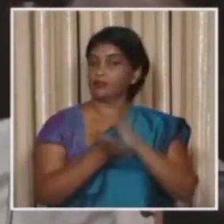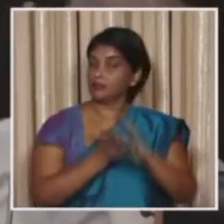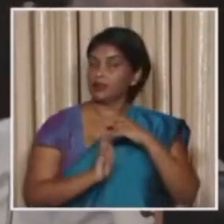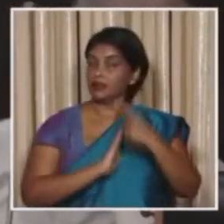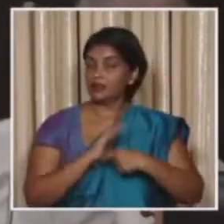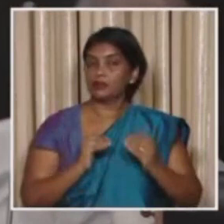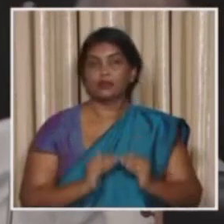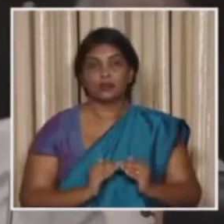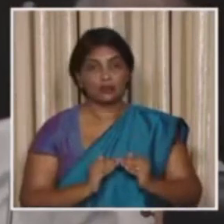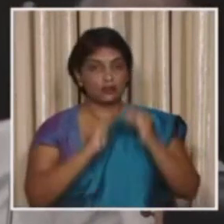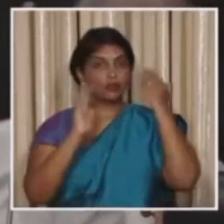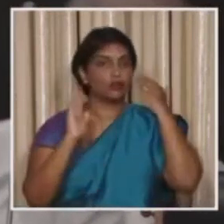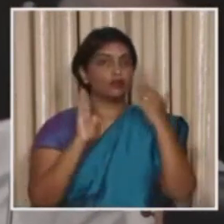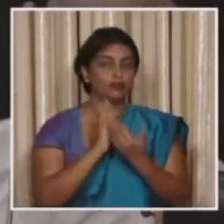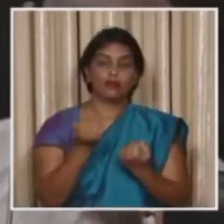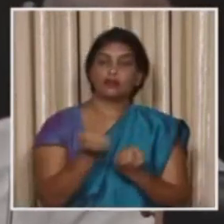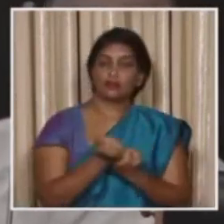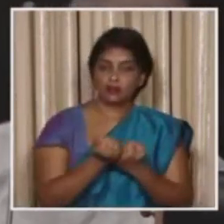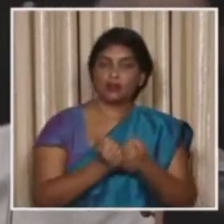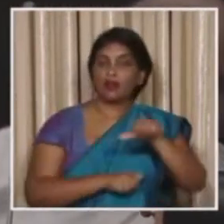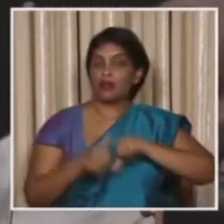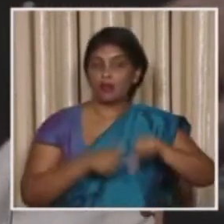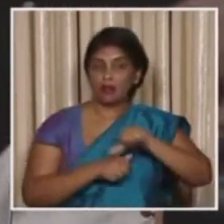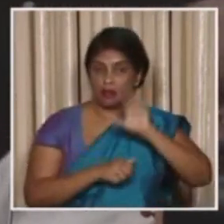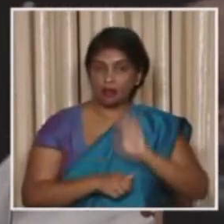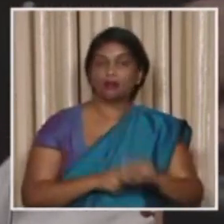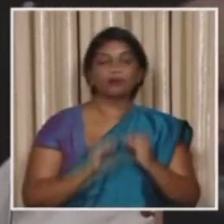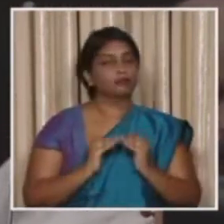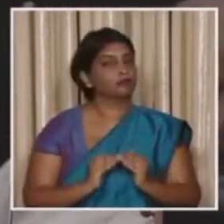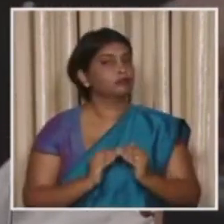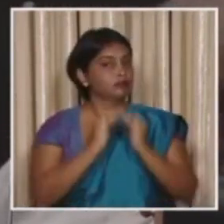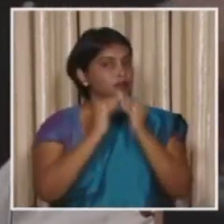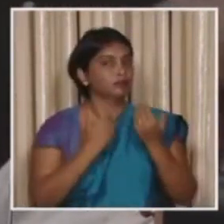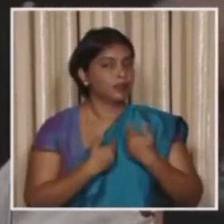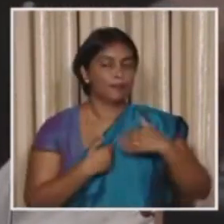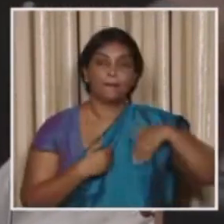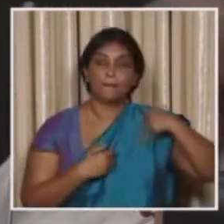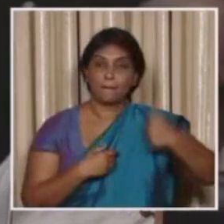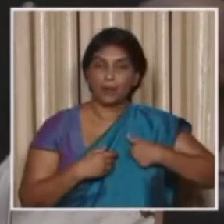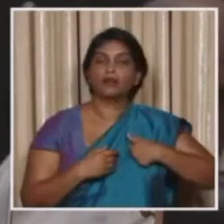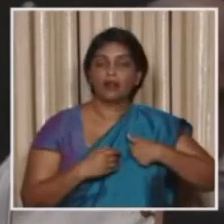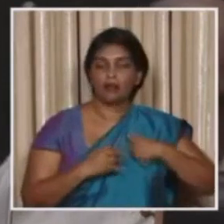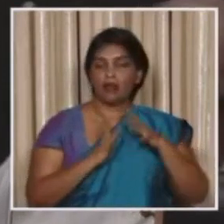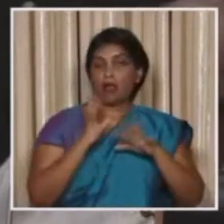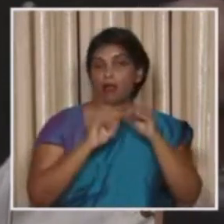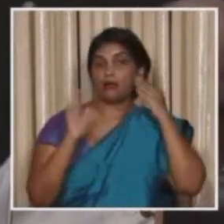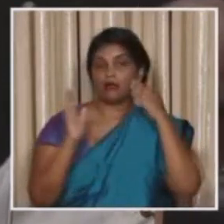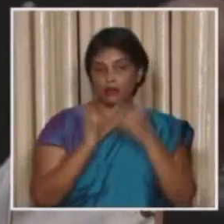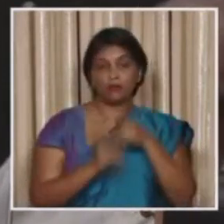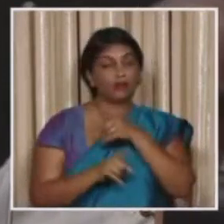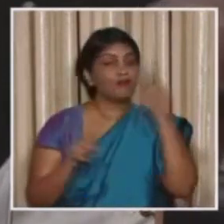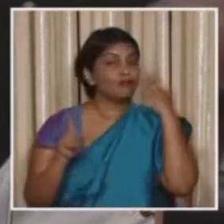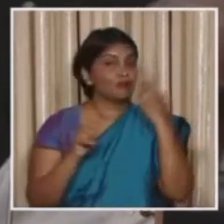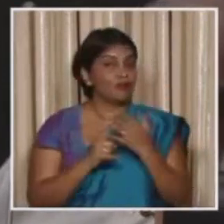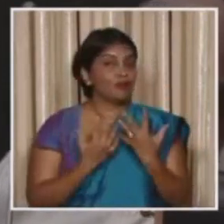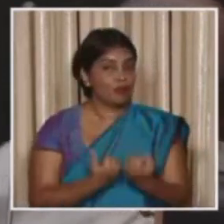රටේ සංවර්ධනය සඳහා දායක වන ආයතනයක් ලෙස සංවර්ධනය කිරීම අපේ මූලික අරමුණක් විය යුතුයි. මේ සඳහා